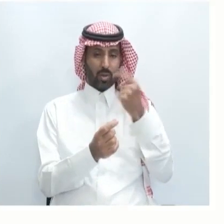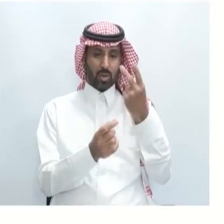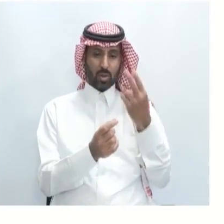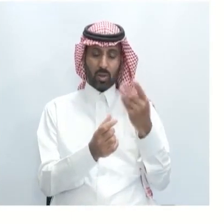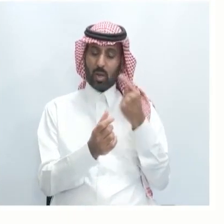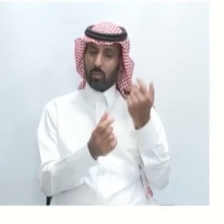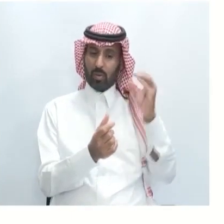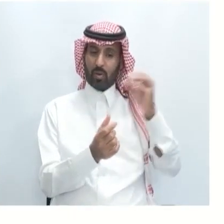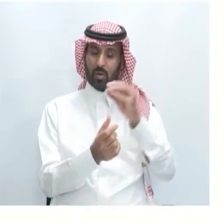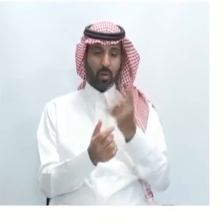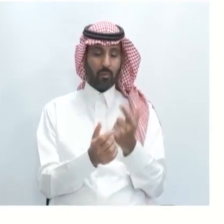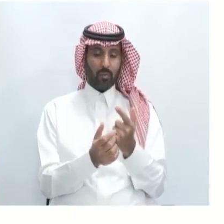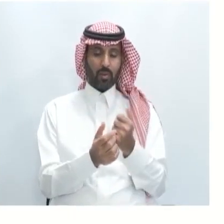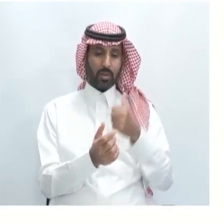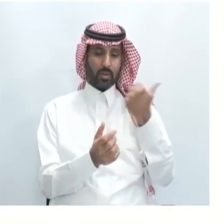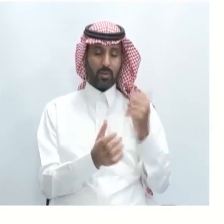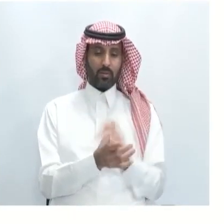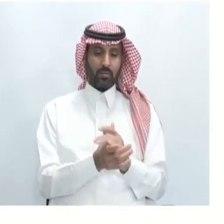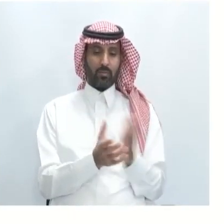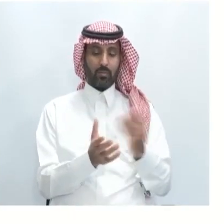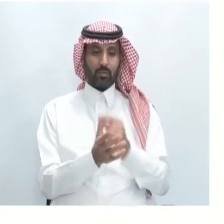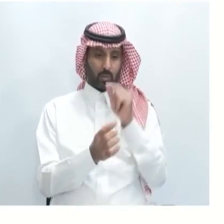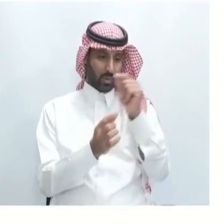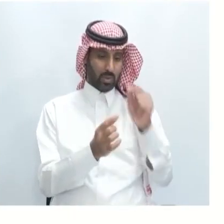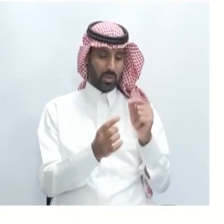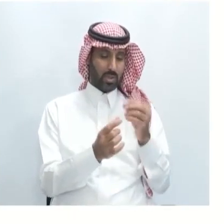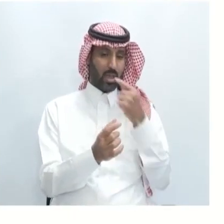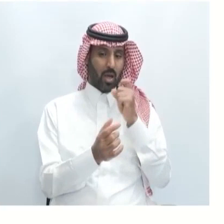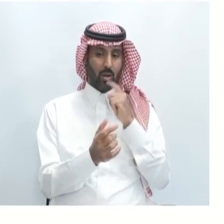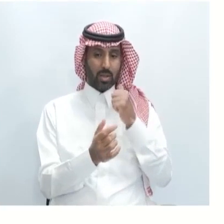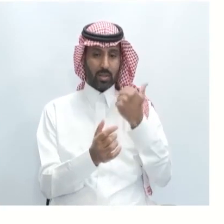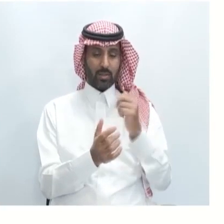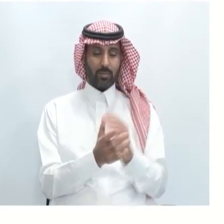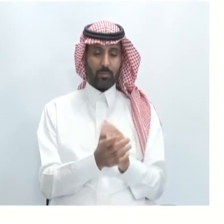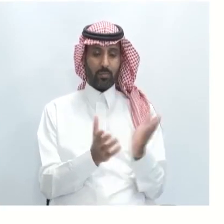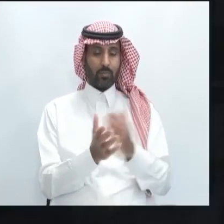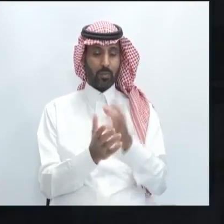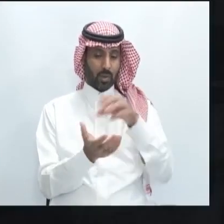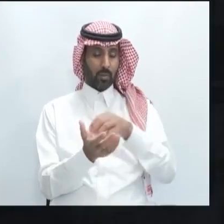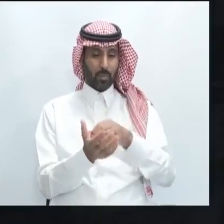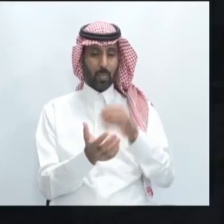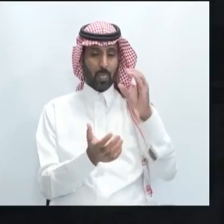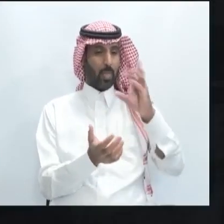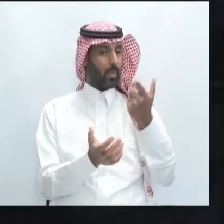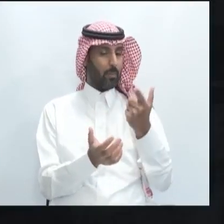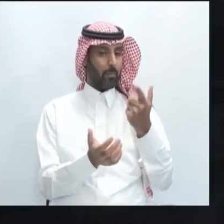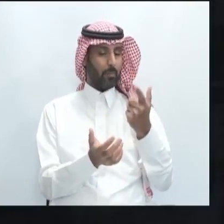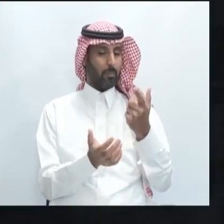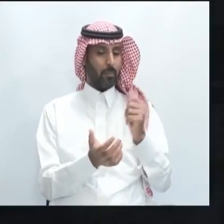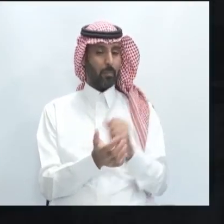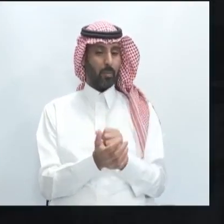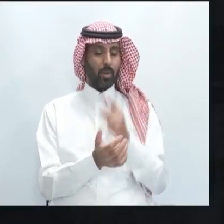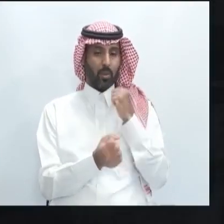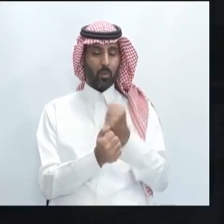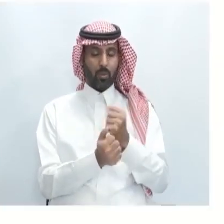فيه ايضا سته تقوم بعدها يا سكر سداسي ايضا مجموعه الكربونيل هي مجموعه